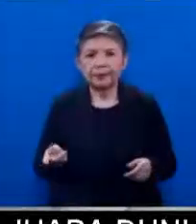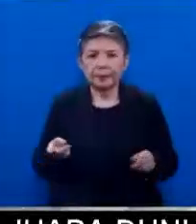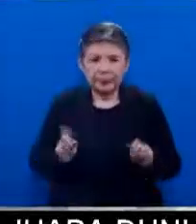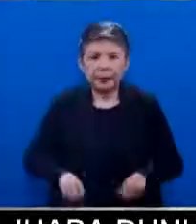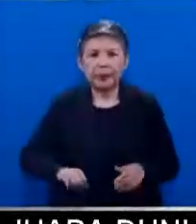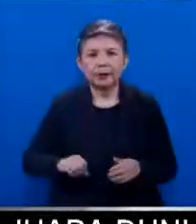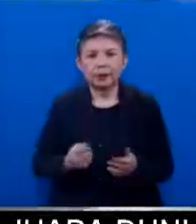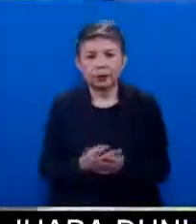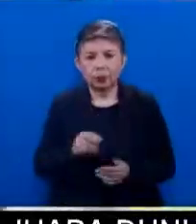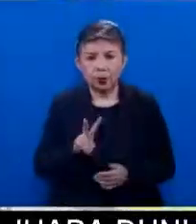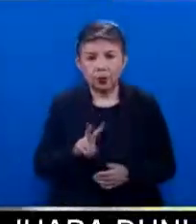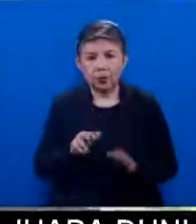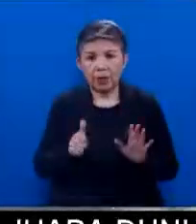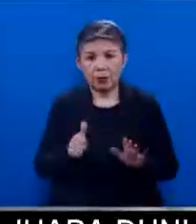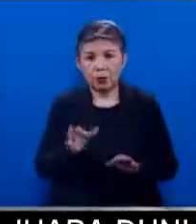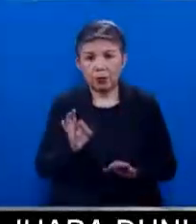kecelakaan, yakni